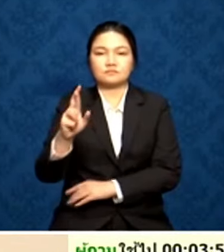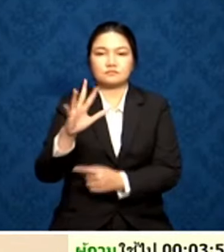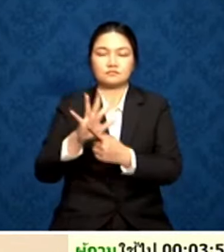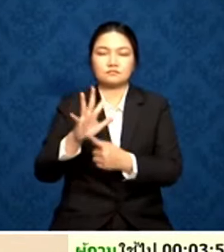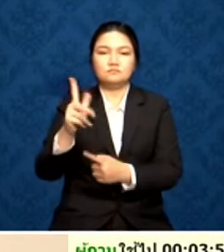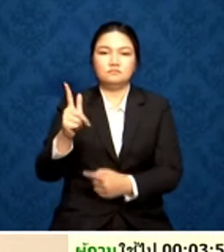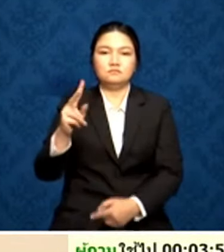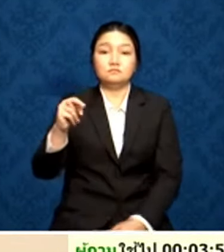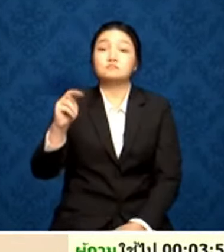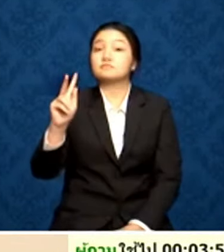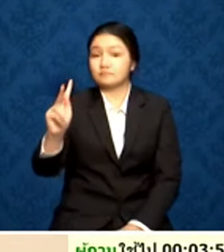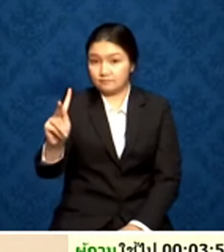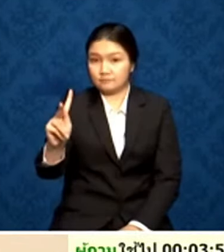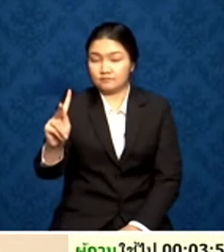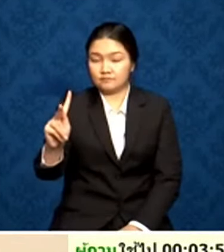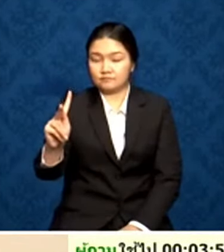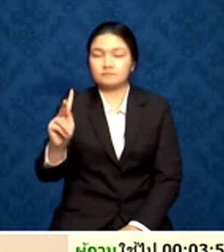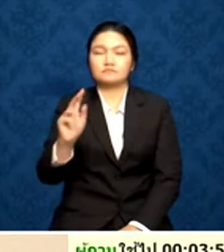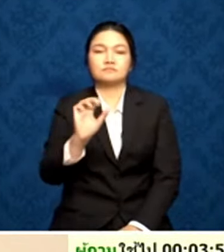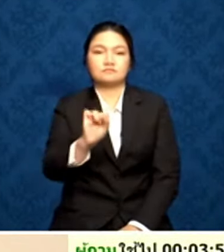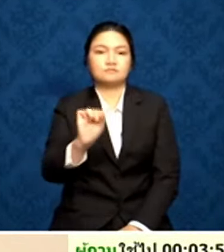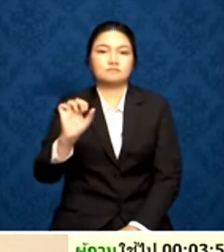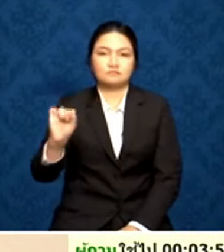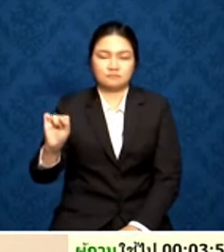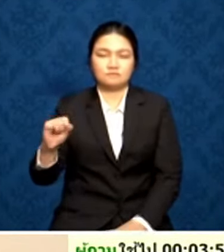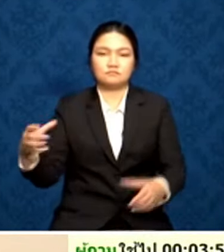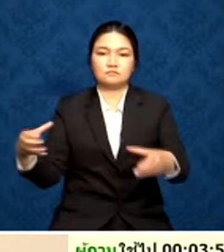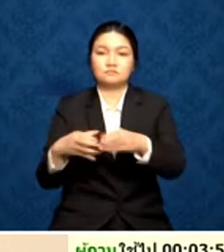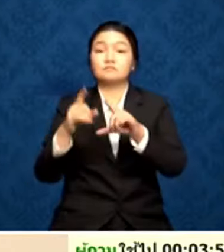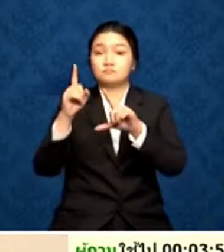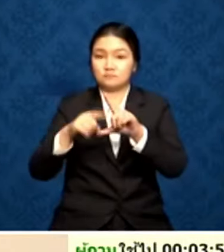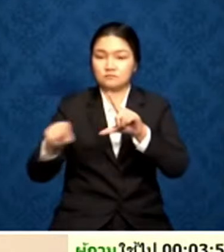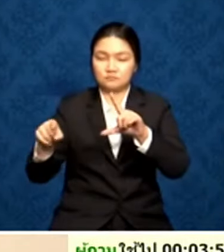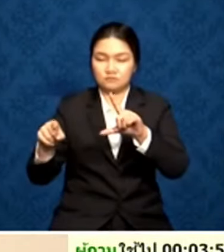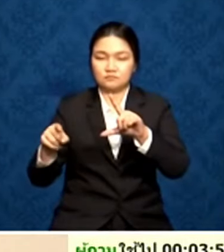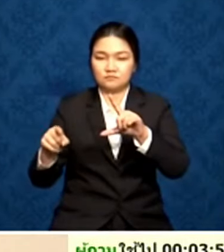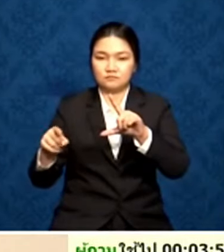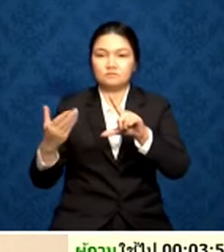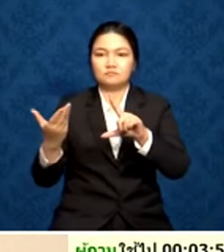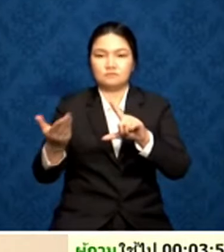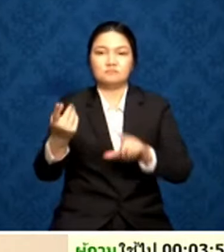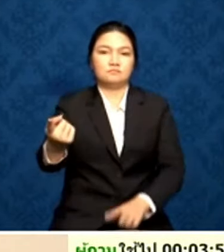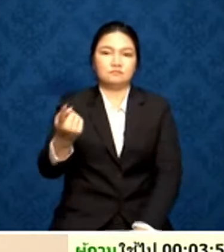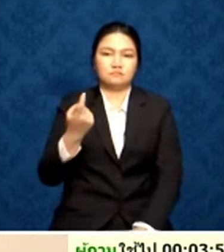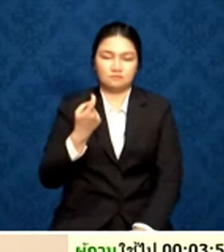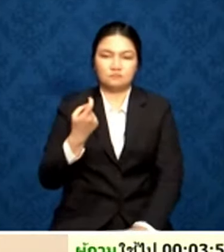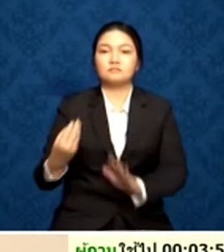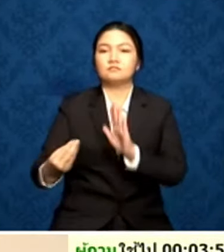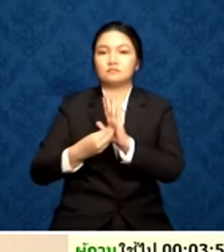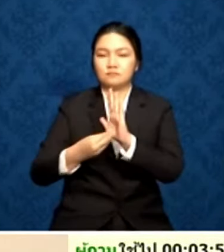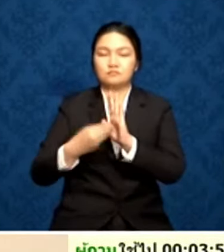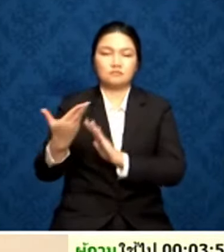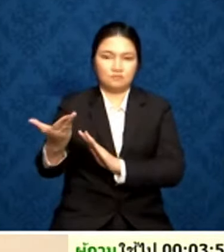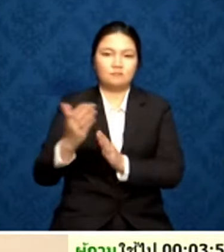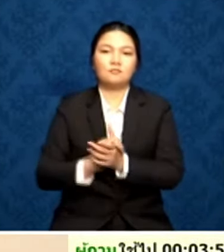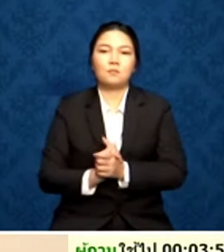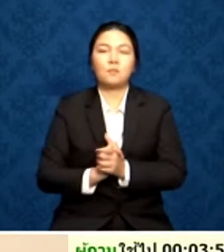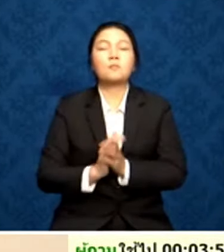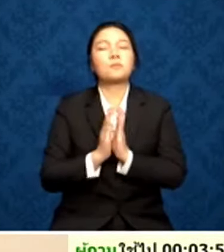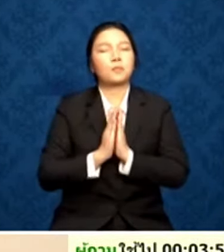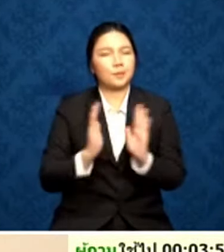ศรีนอกสมาชิกพรรคก้าวไกลกรุงเทพมหานครต้องขอขอบ